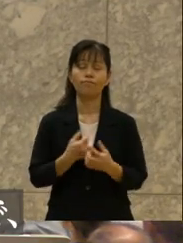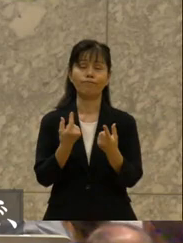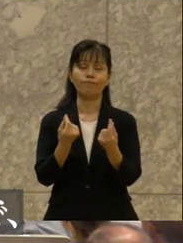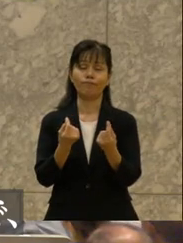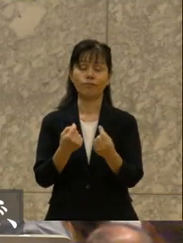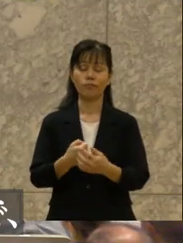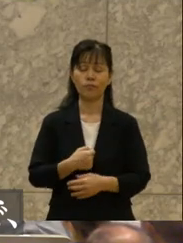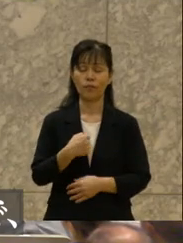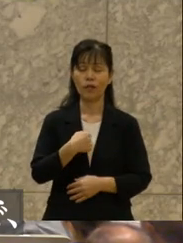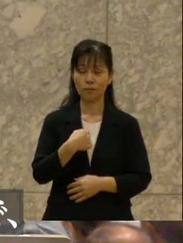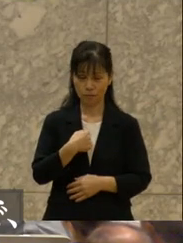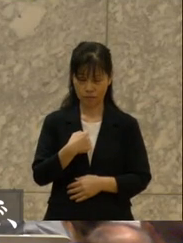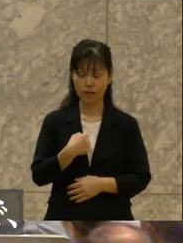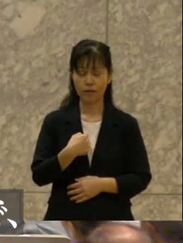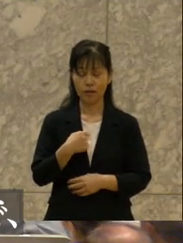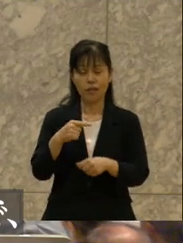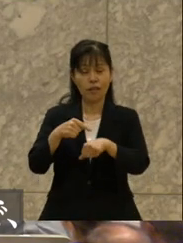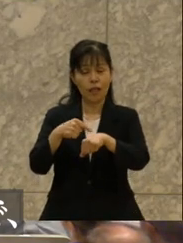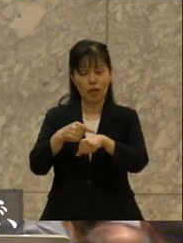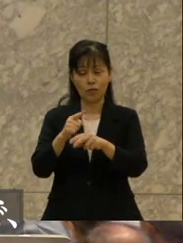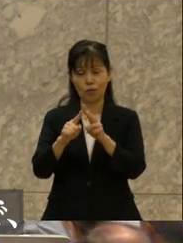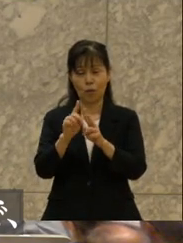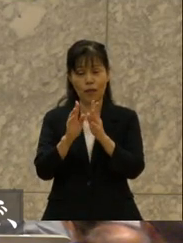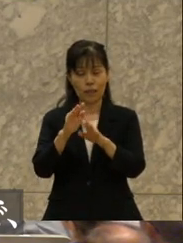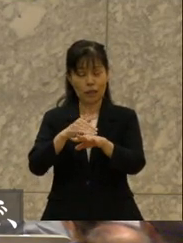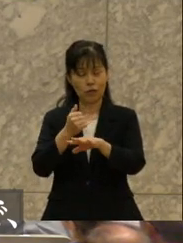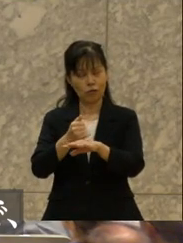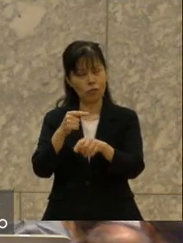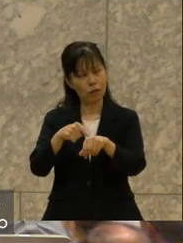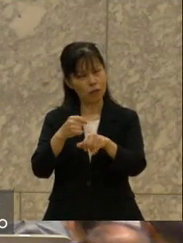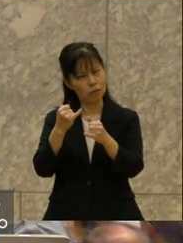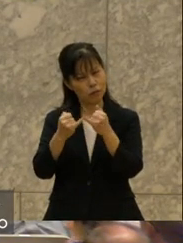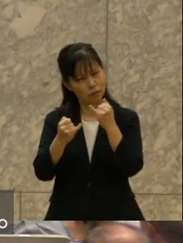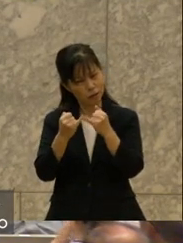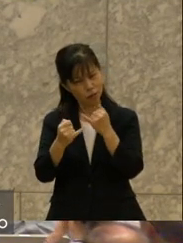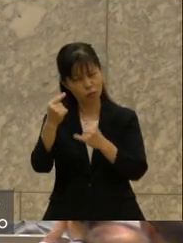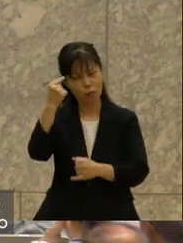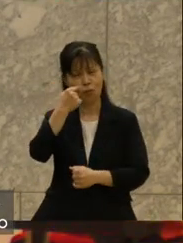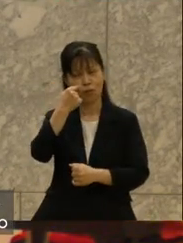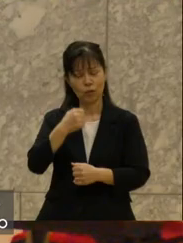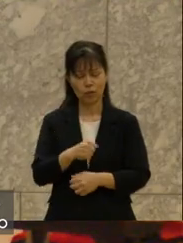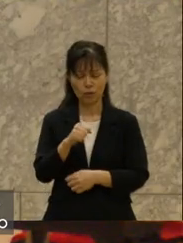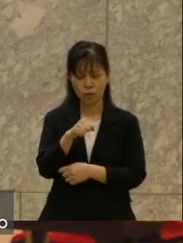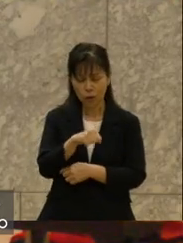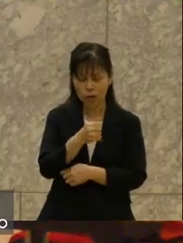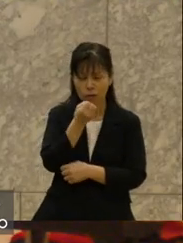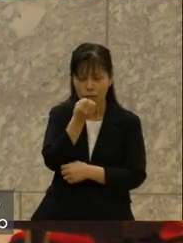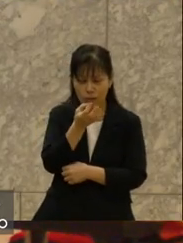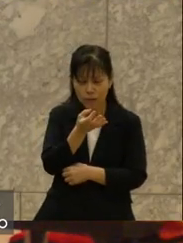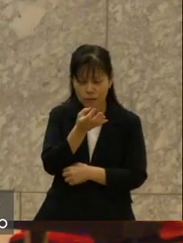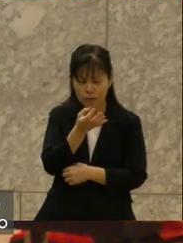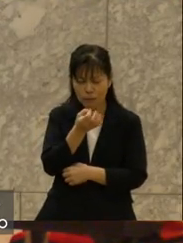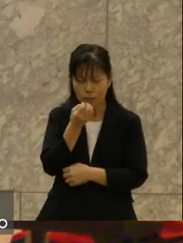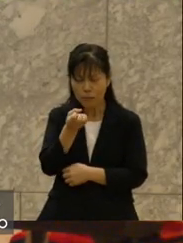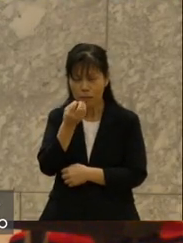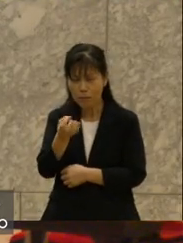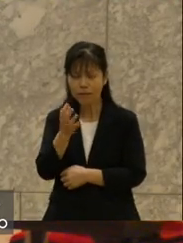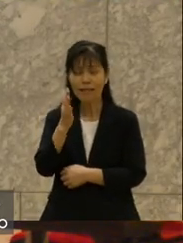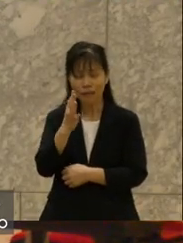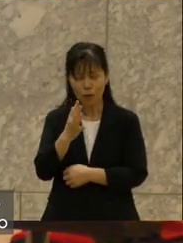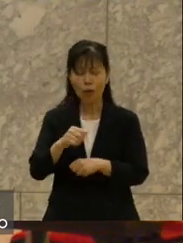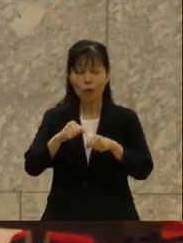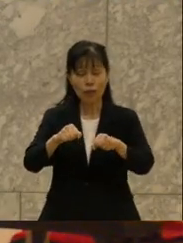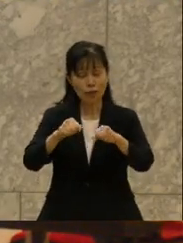私もゆりこさんと性格的にすごく似てる部分があるのでもう本当に弱音とかはもう吐かないとやってられないって